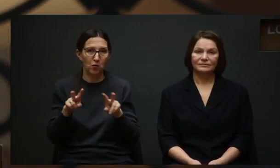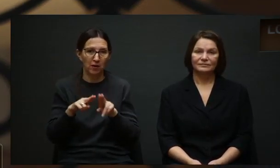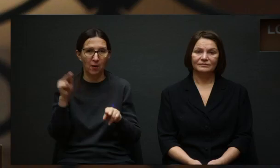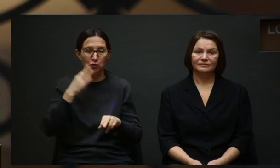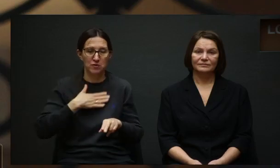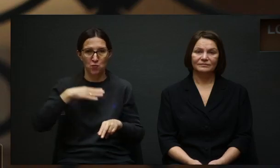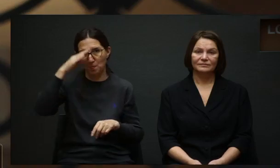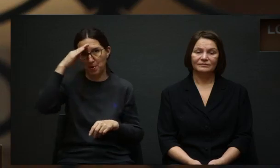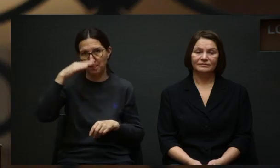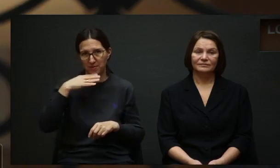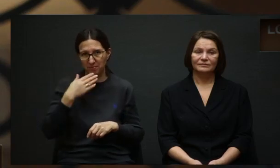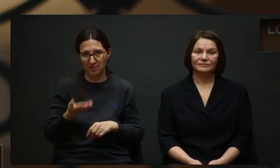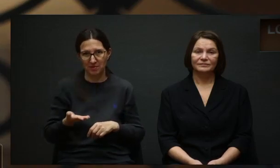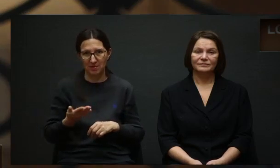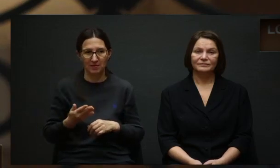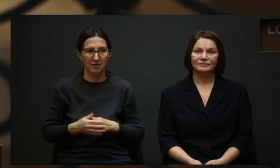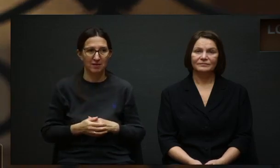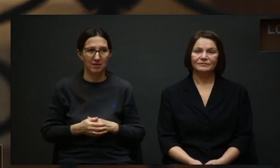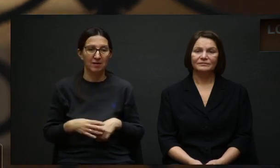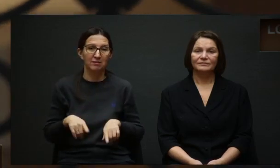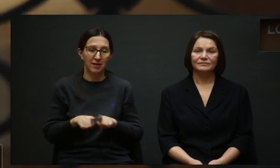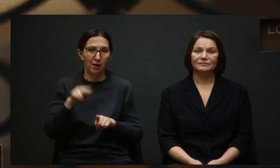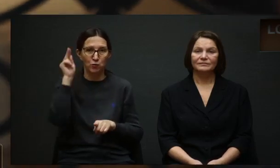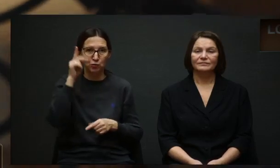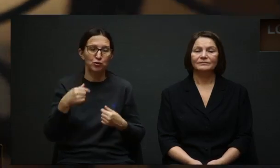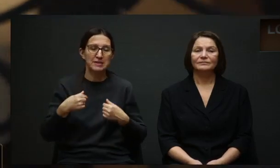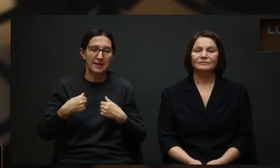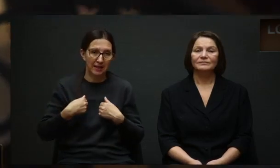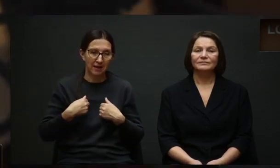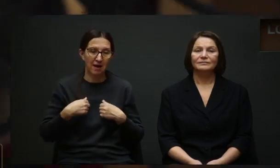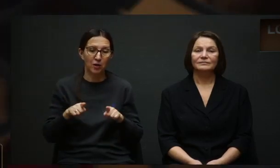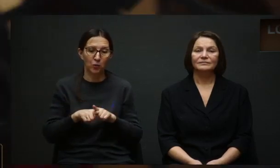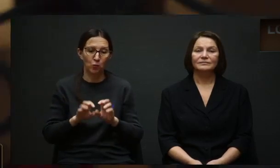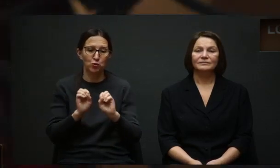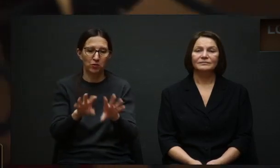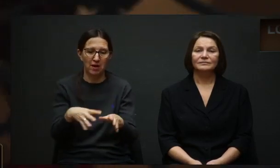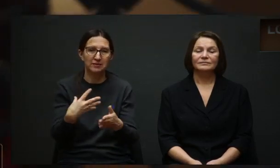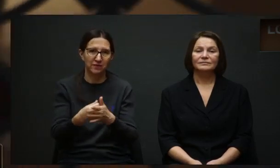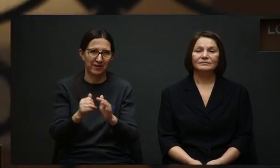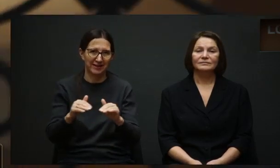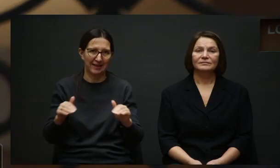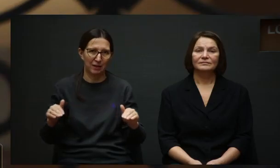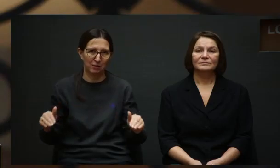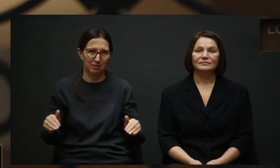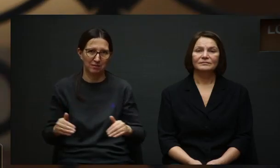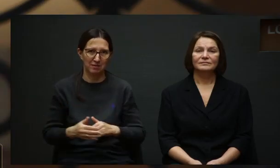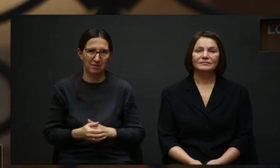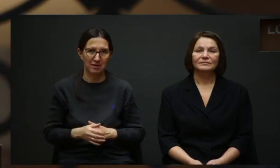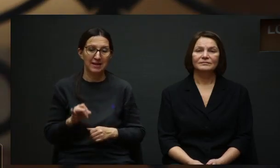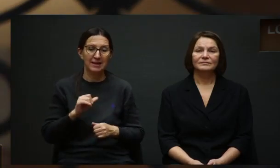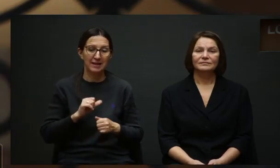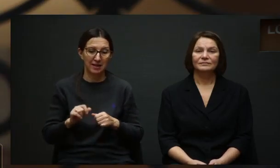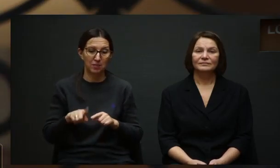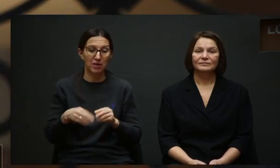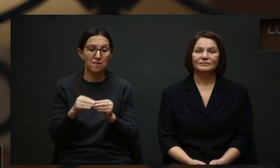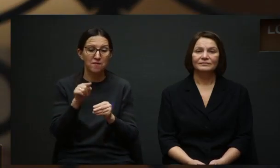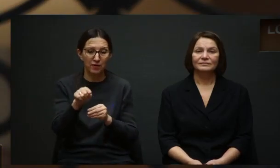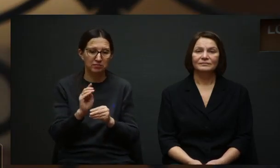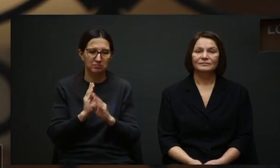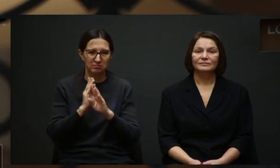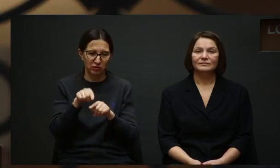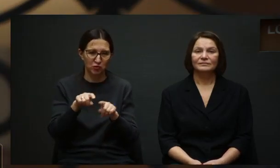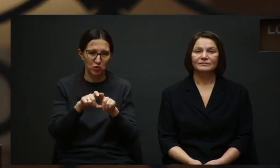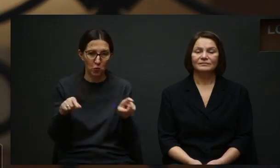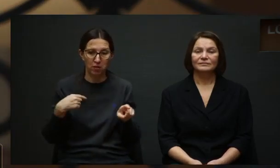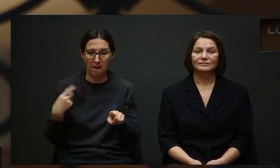учился мой папа, вот, что и учился я, и куда мы отдали своих детей. Вот, именно через эту школу, кстати говоря,